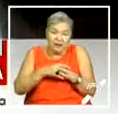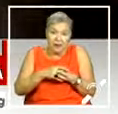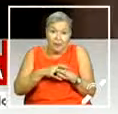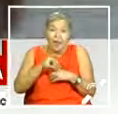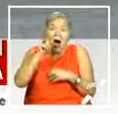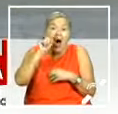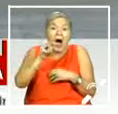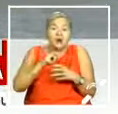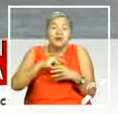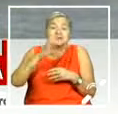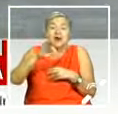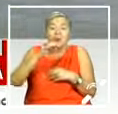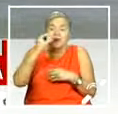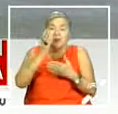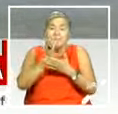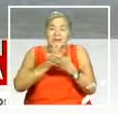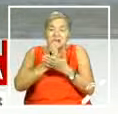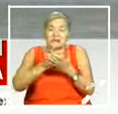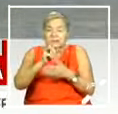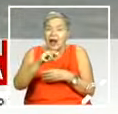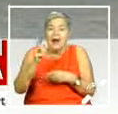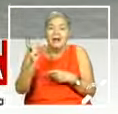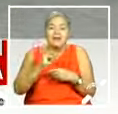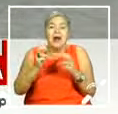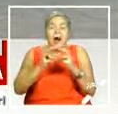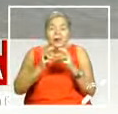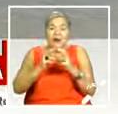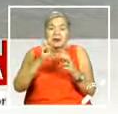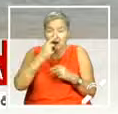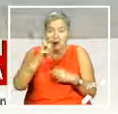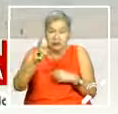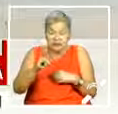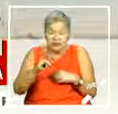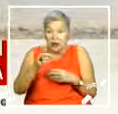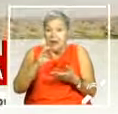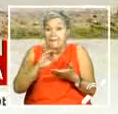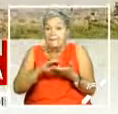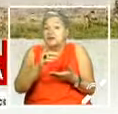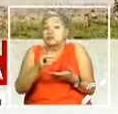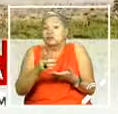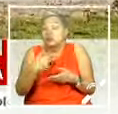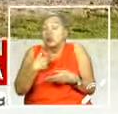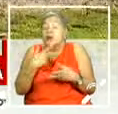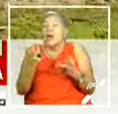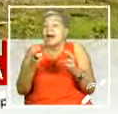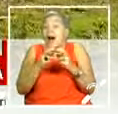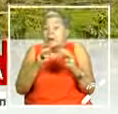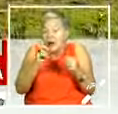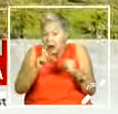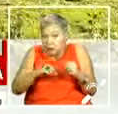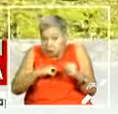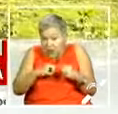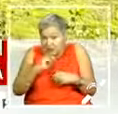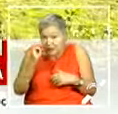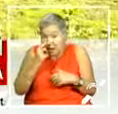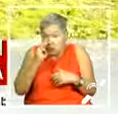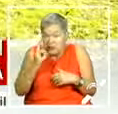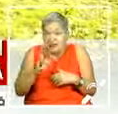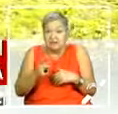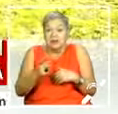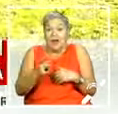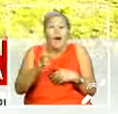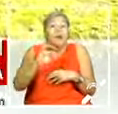acele fragmente de drone. Se presupune că ar fi rusească. Potrivit unor informații, drona